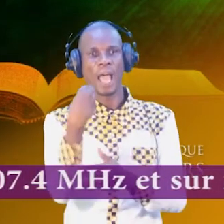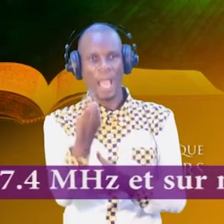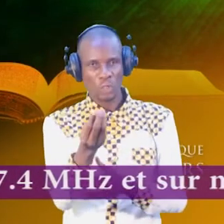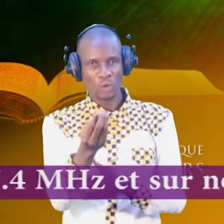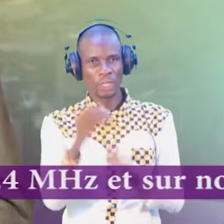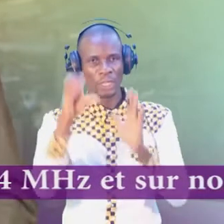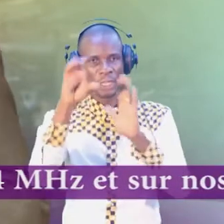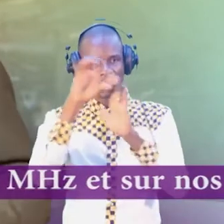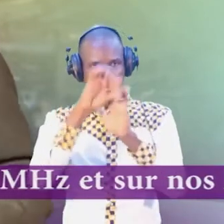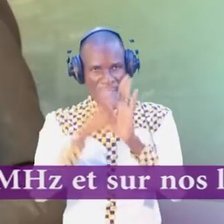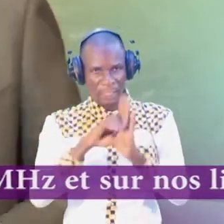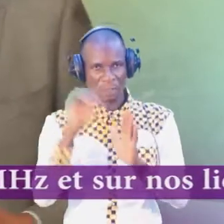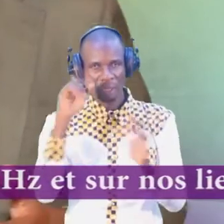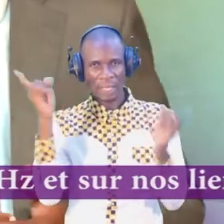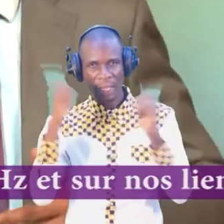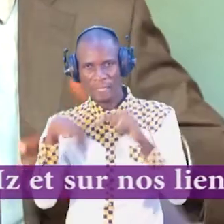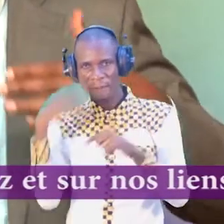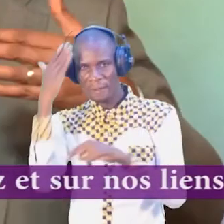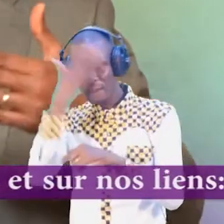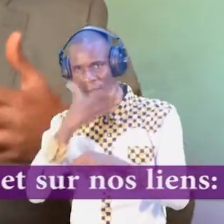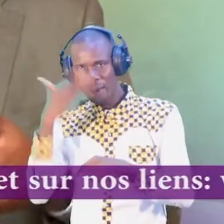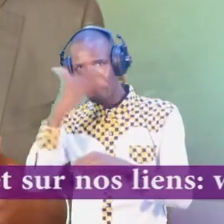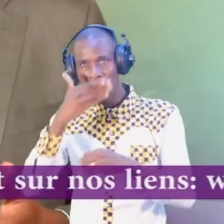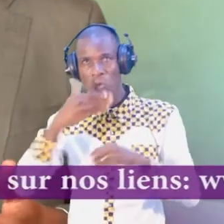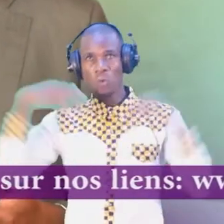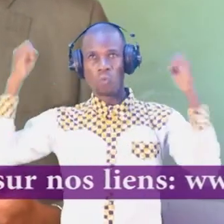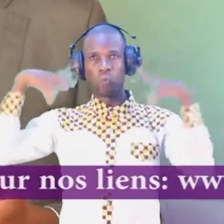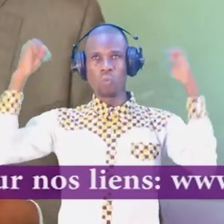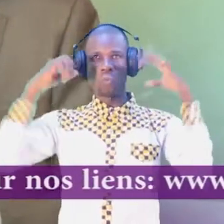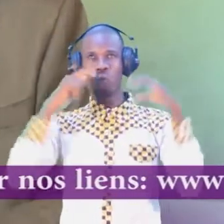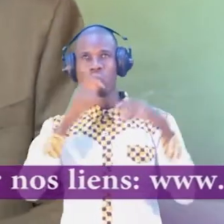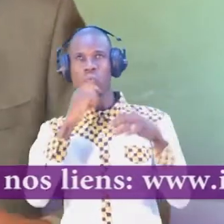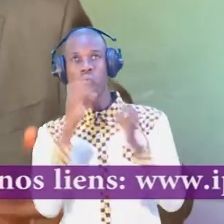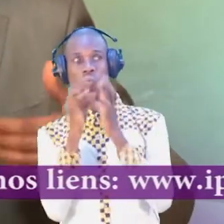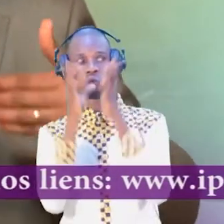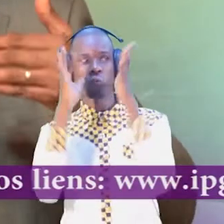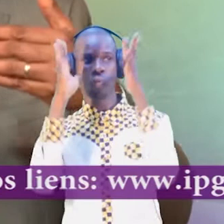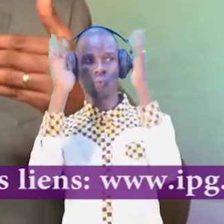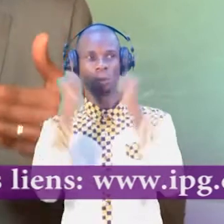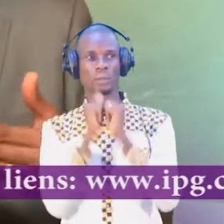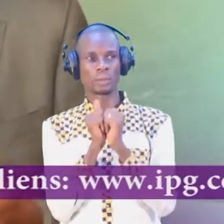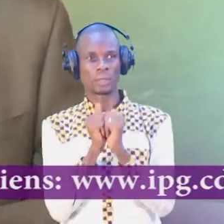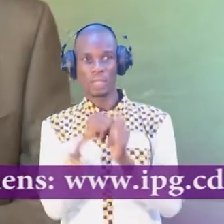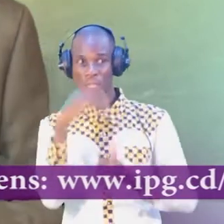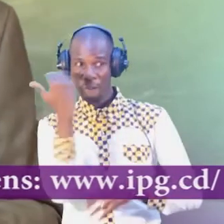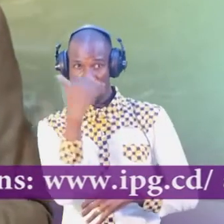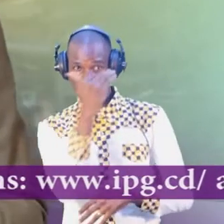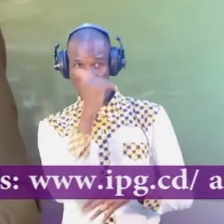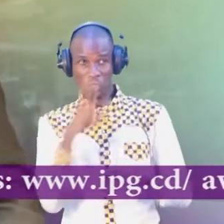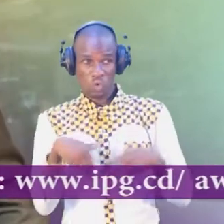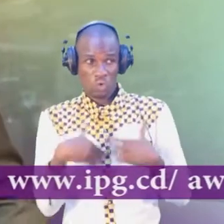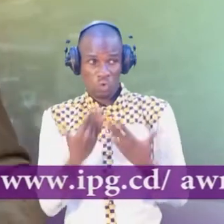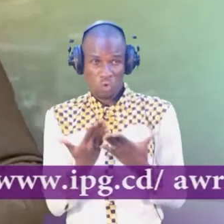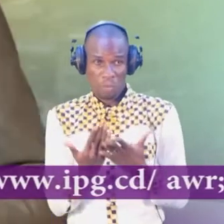bowumbu. Tozali komona awa ebandeli ya mibeko zomi oyo bazali koloba ete ebandeli.